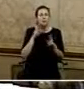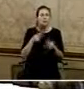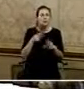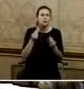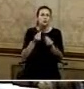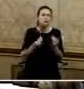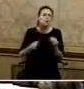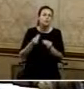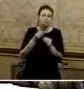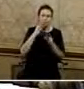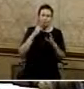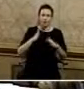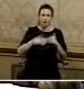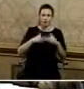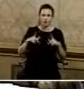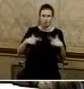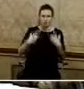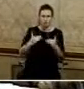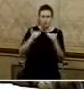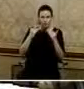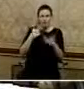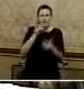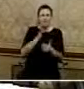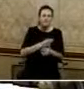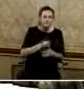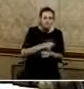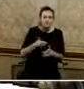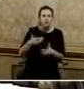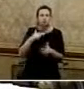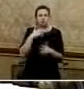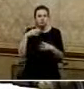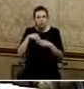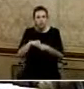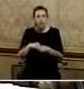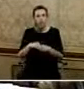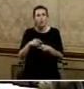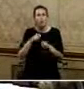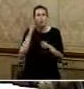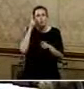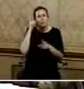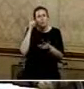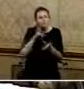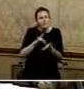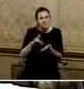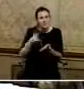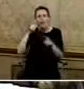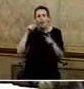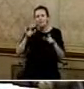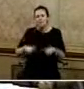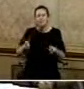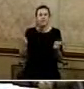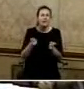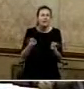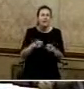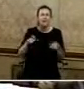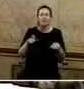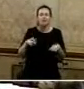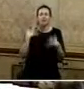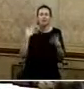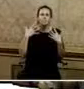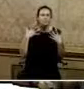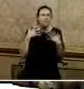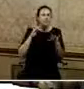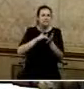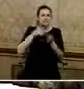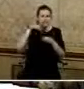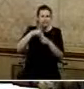viši standard života, dakle, gdje će biti i dječji vrtići, škole, i kulturni centri, i bazeni, igrališta, i tako dalje, i parkovi,